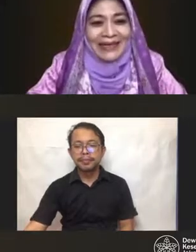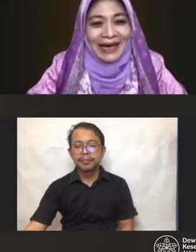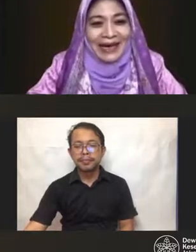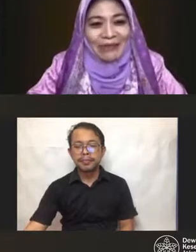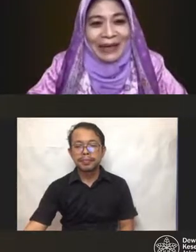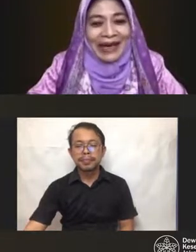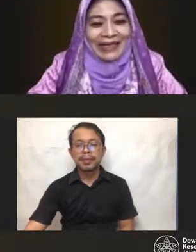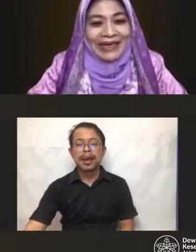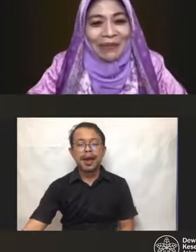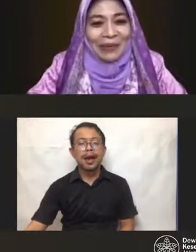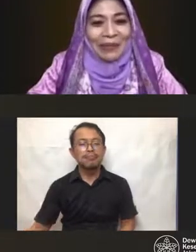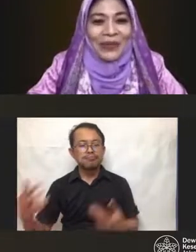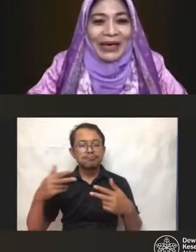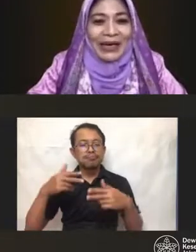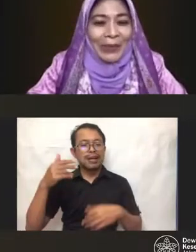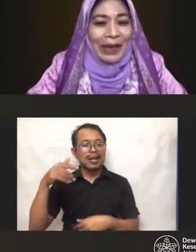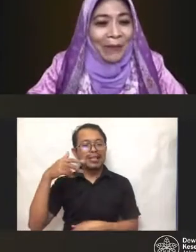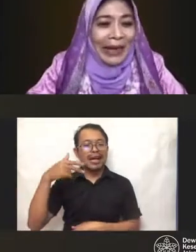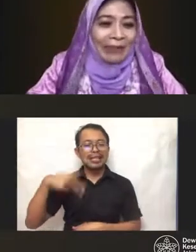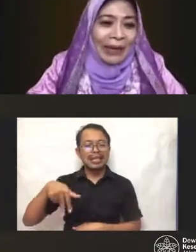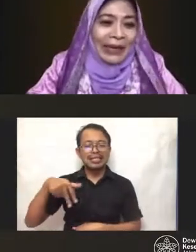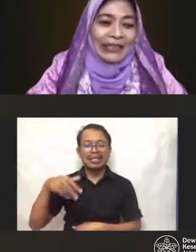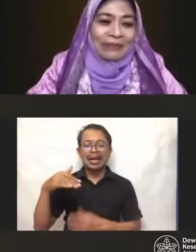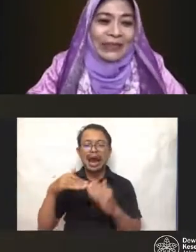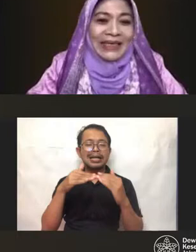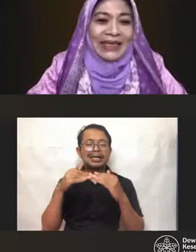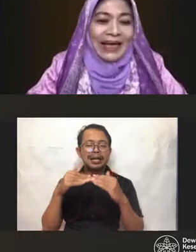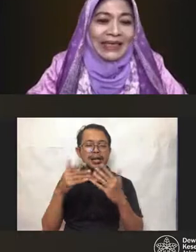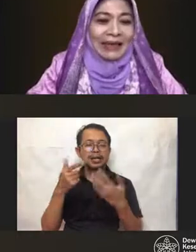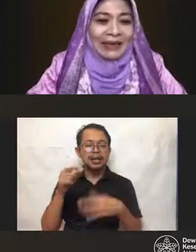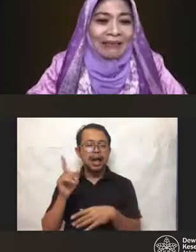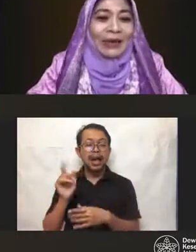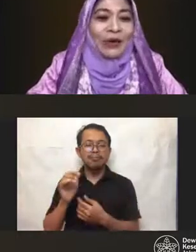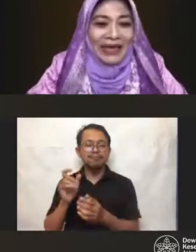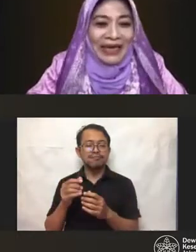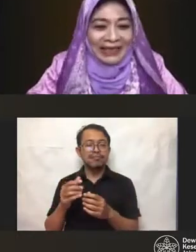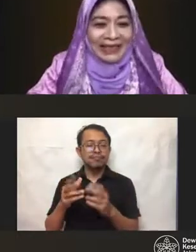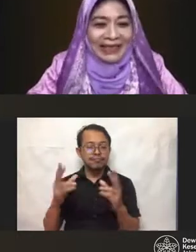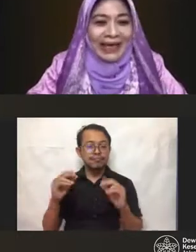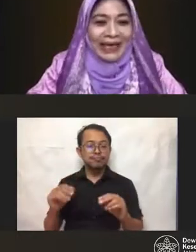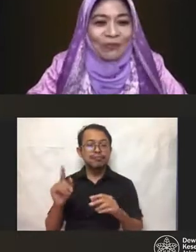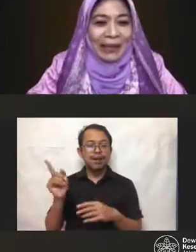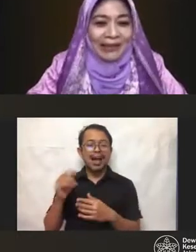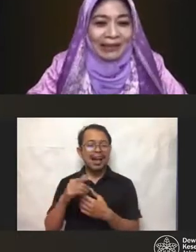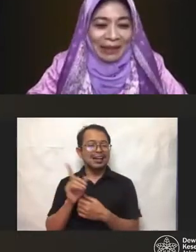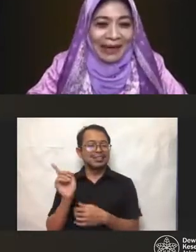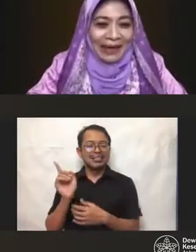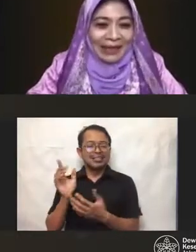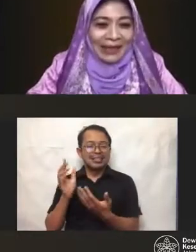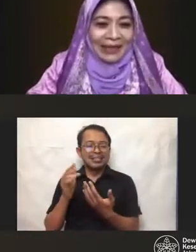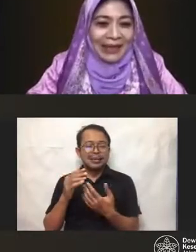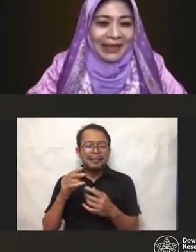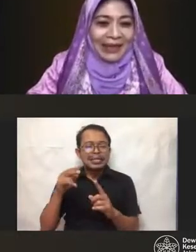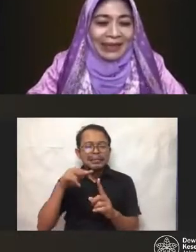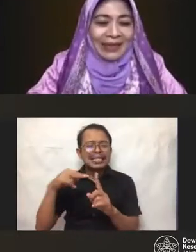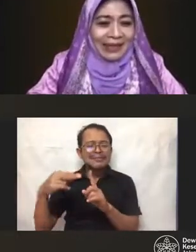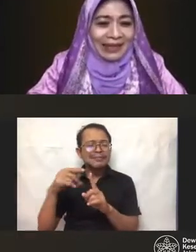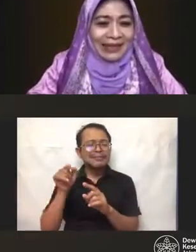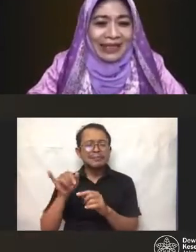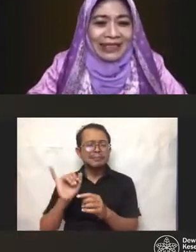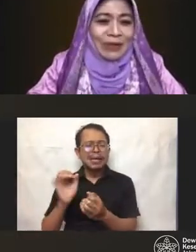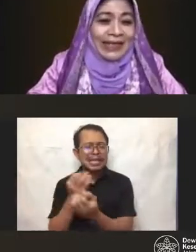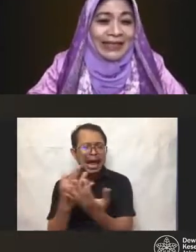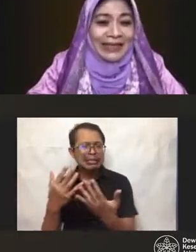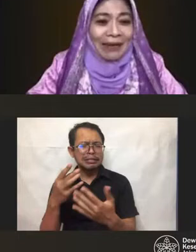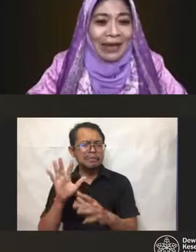berkeadilan gender atau pandangan tentang perempuan. Nah, pandangan-pandangan seperti inilah yang mendominasi ya, kehidupan masyarakat kita. Dan